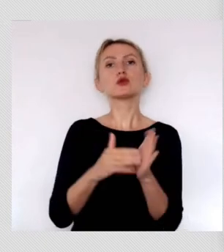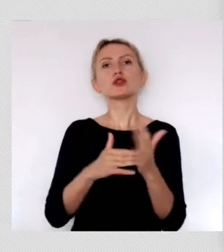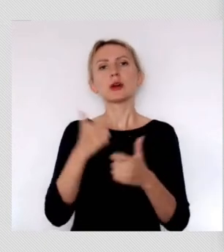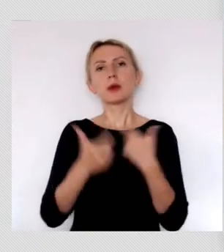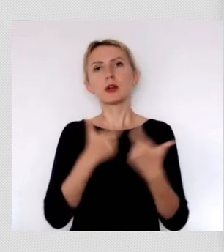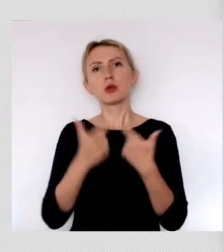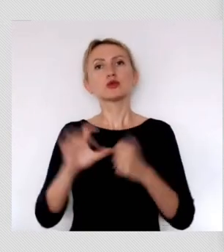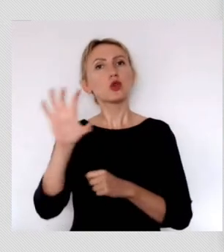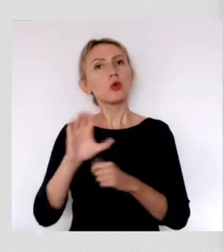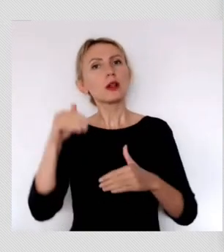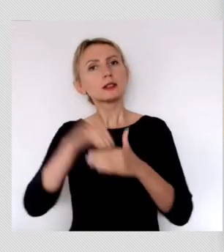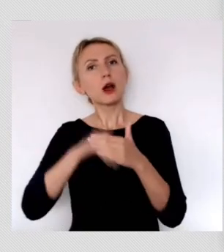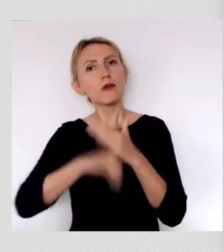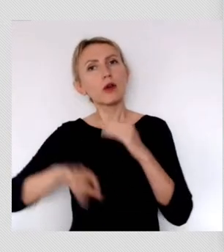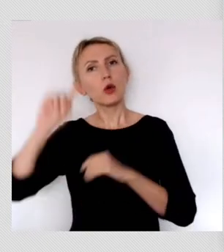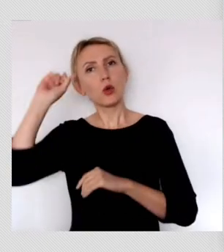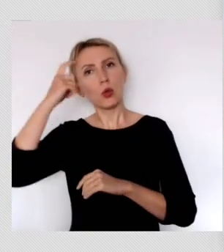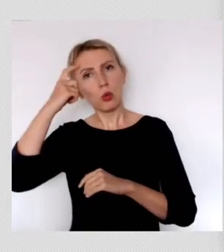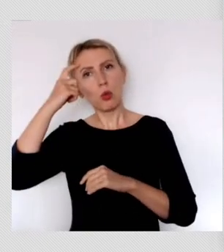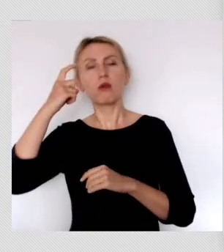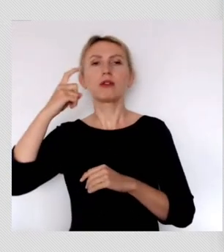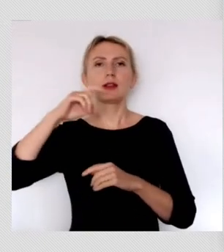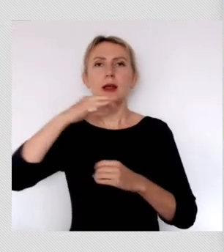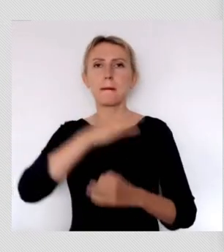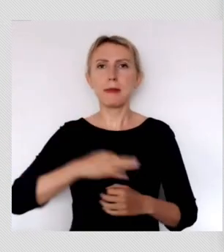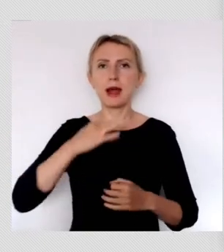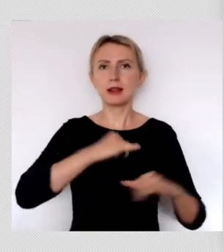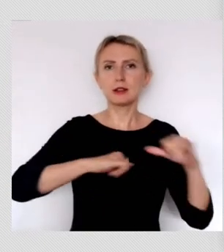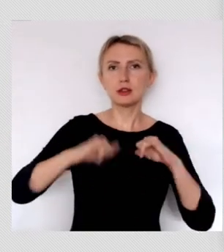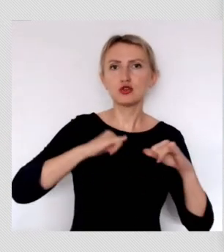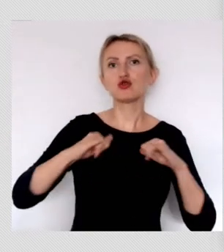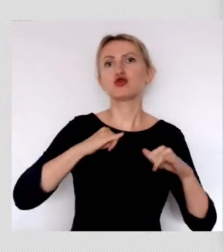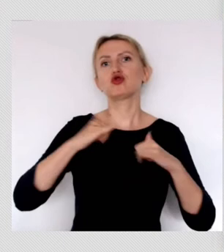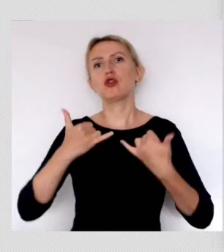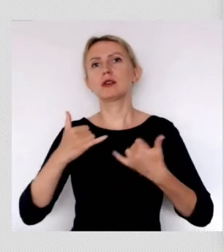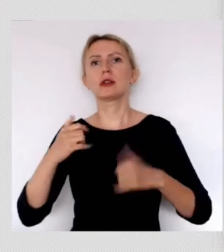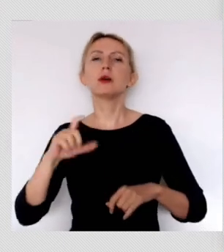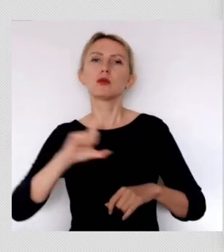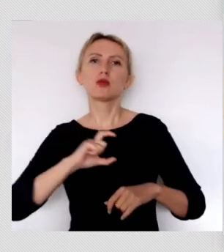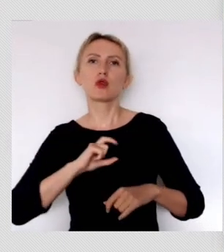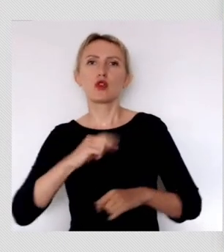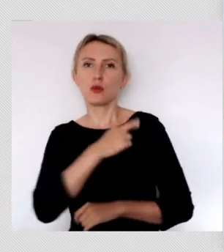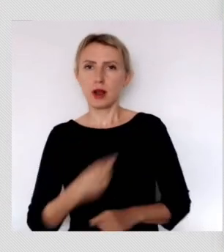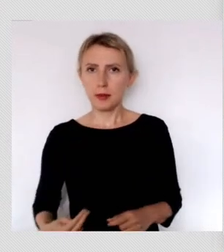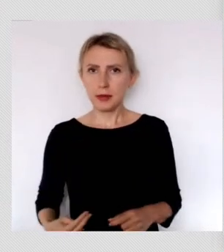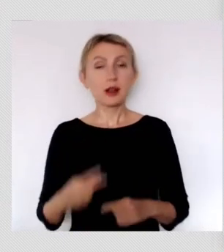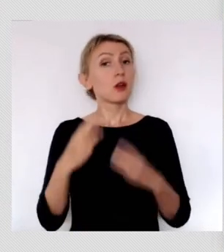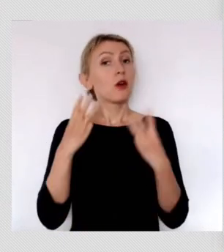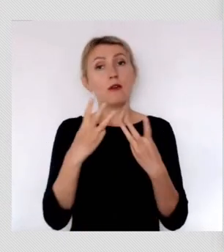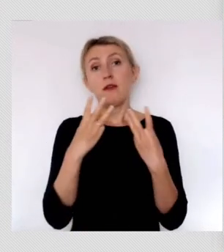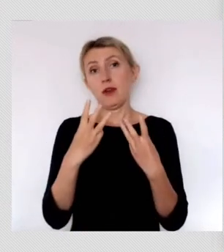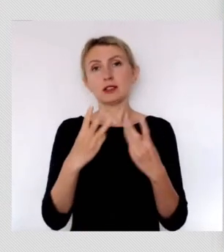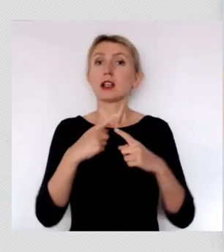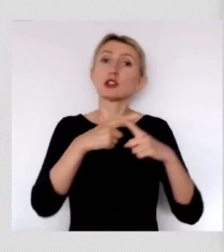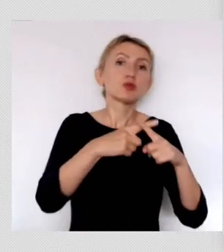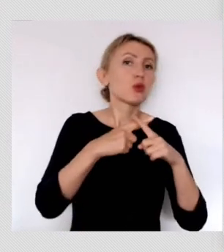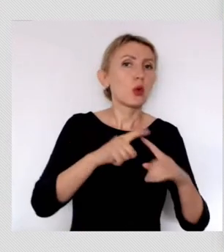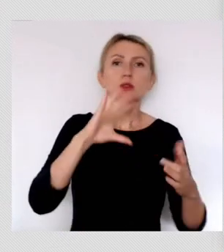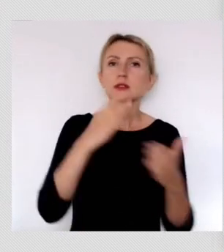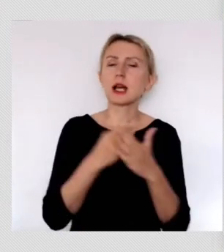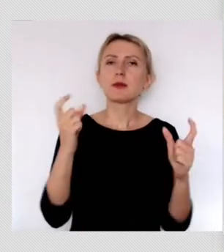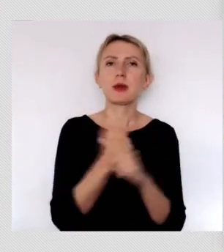obserwacje zachowań głównych graczy, takich jak partie, rząd, kancelaria premiera. To jest bardzo ważna, spółki Skarbu Państwa,